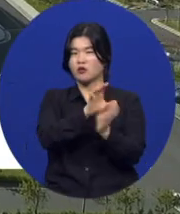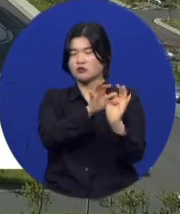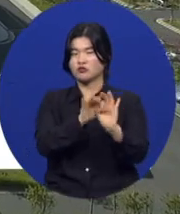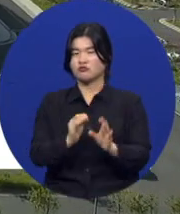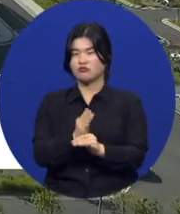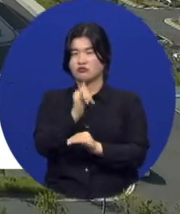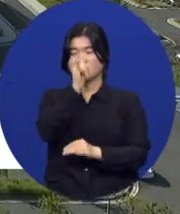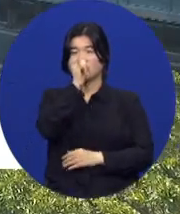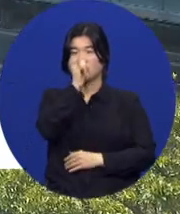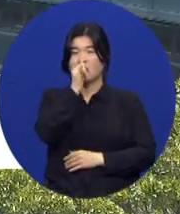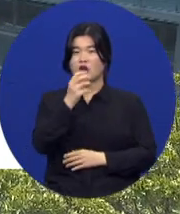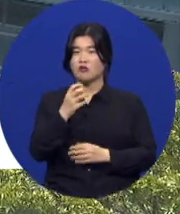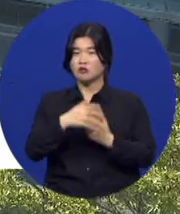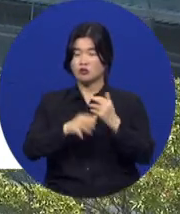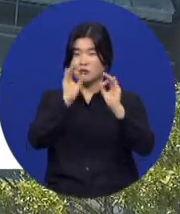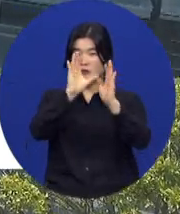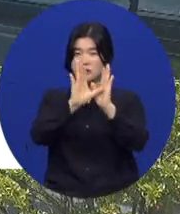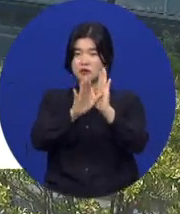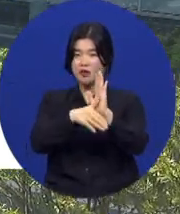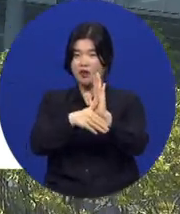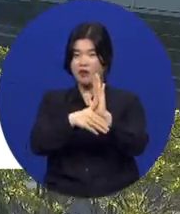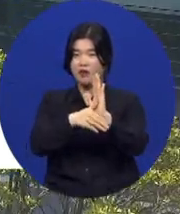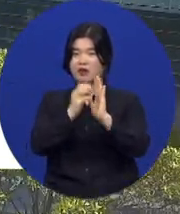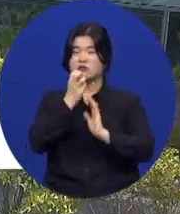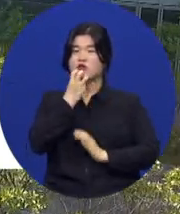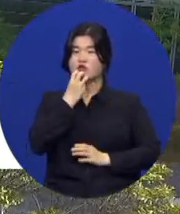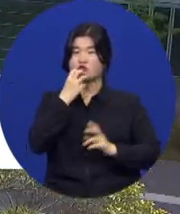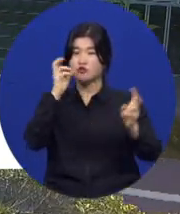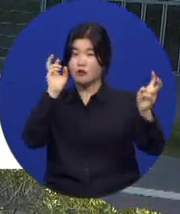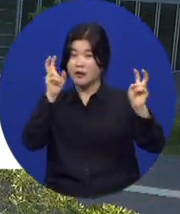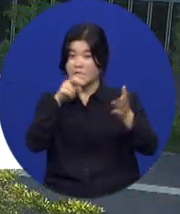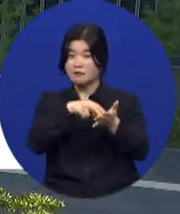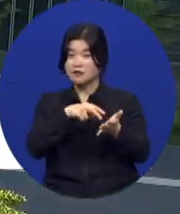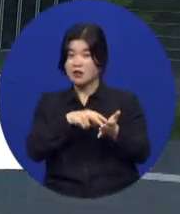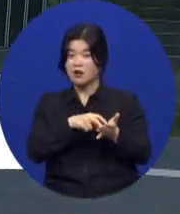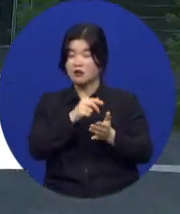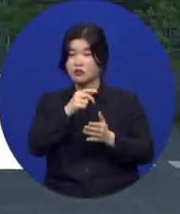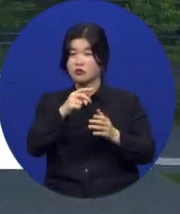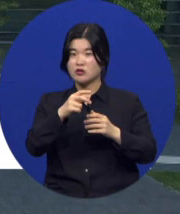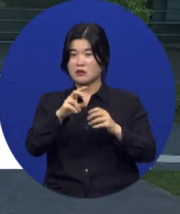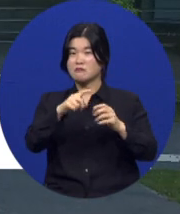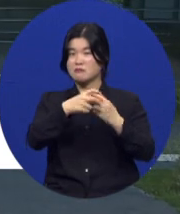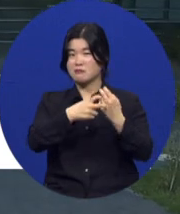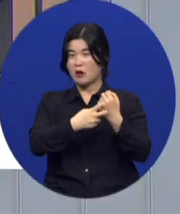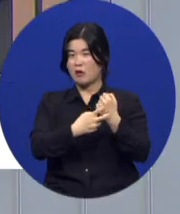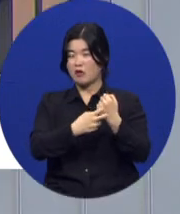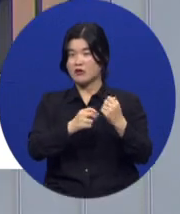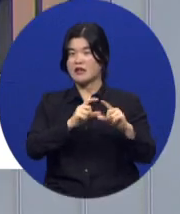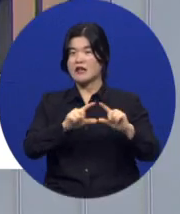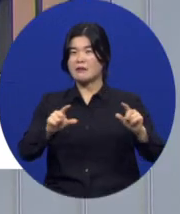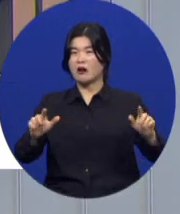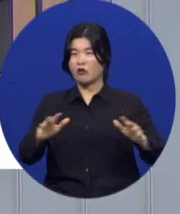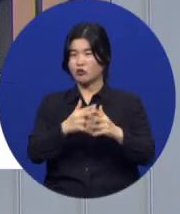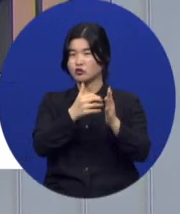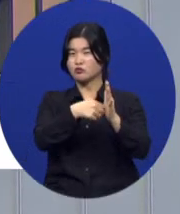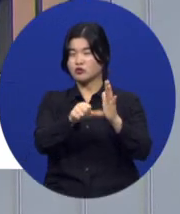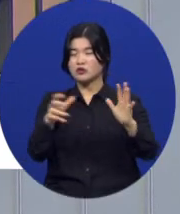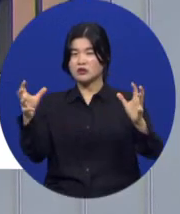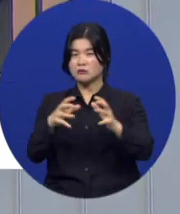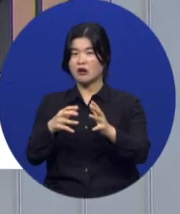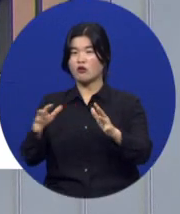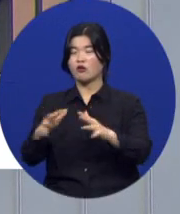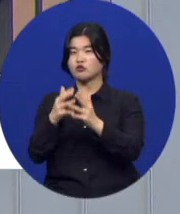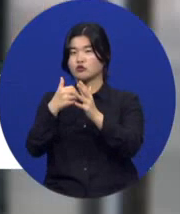있습니다 서 이프 시에 따르면 최근 디아나 서울 측이 녹지 국제 병원 건물을 일반 건축물 해서 집합